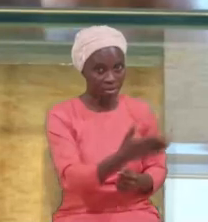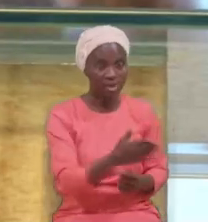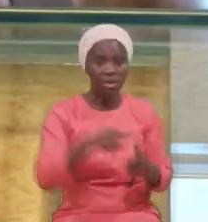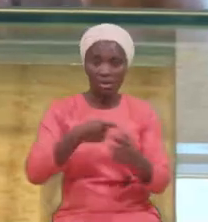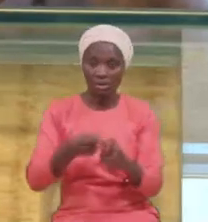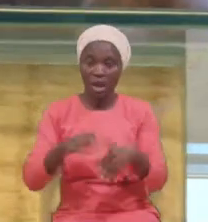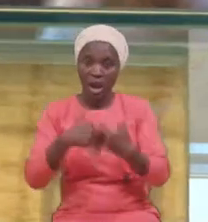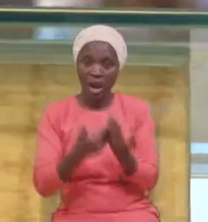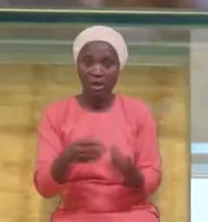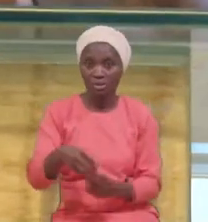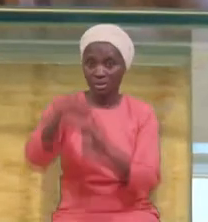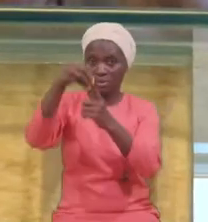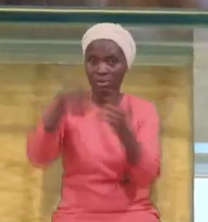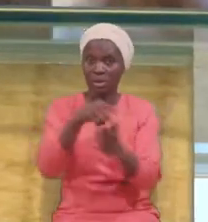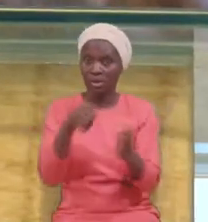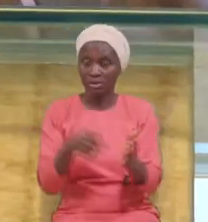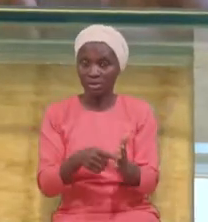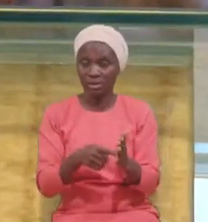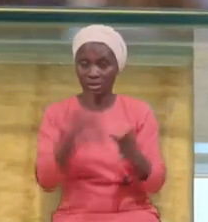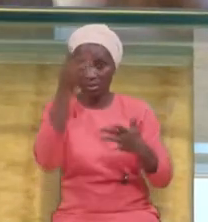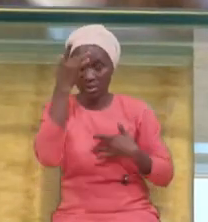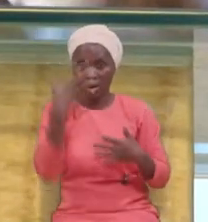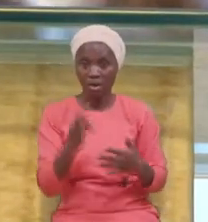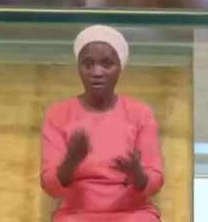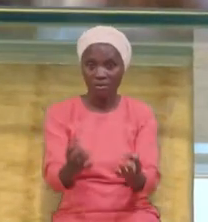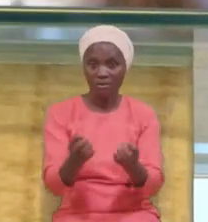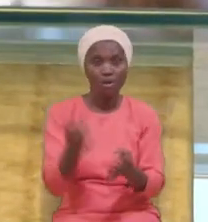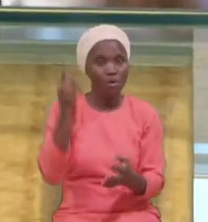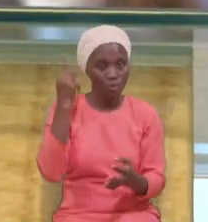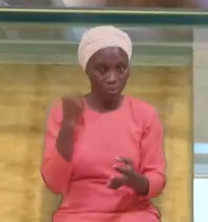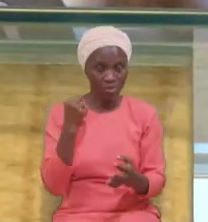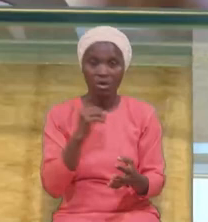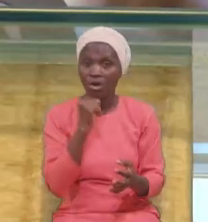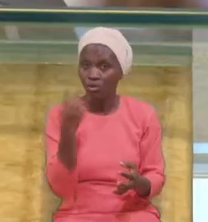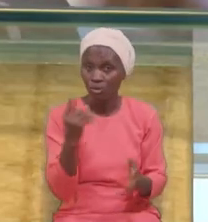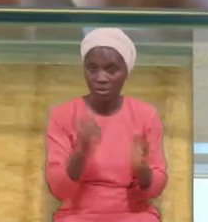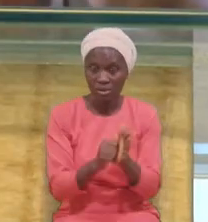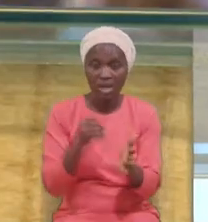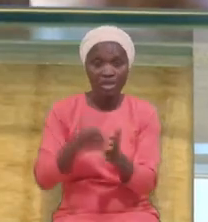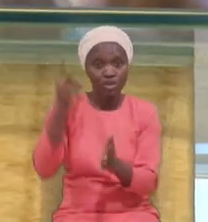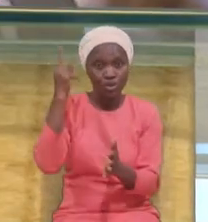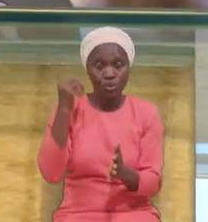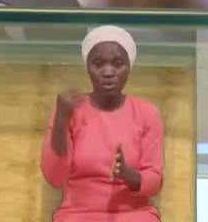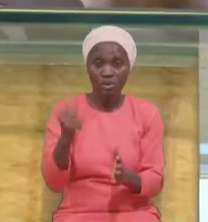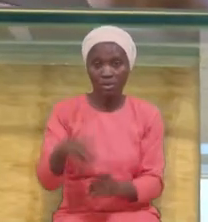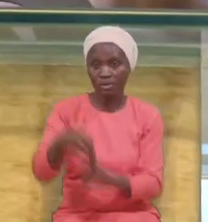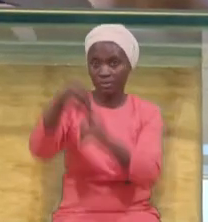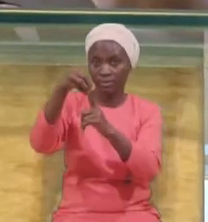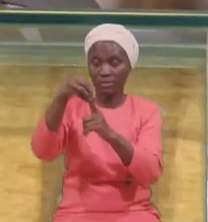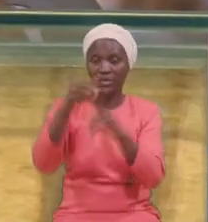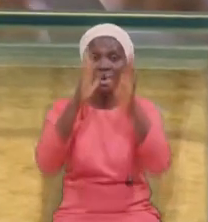seul Naaman était purifié. On va voir comment ce fléau de la